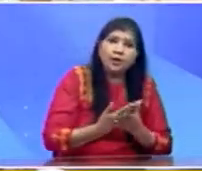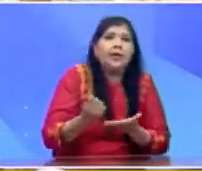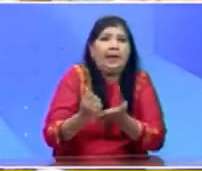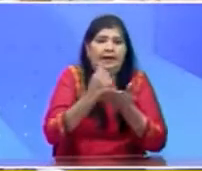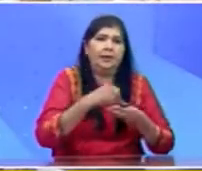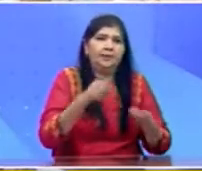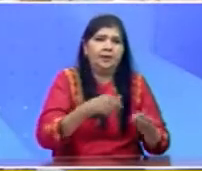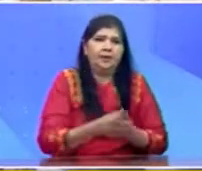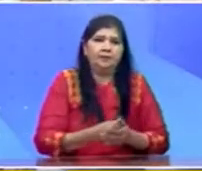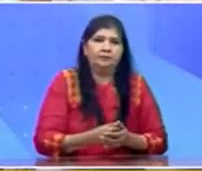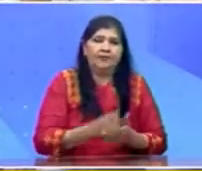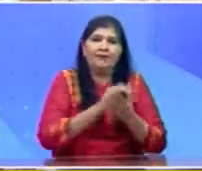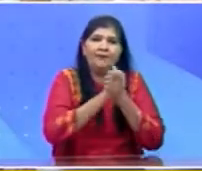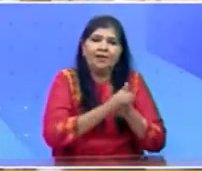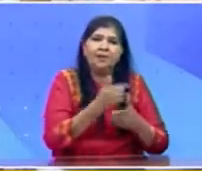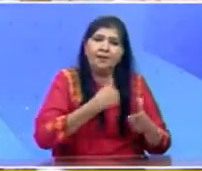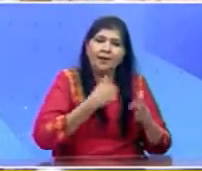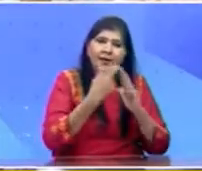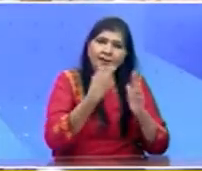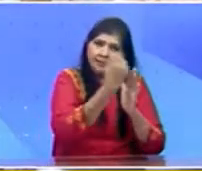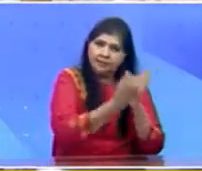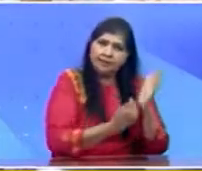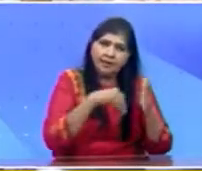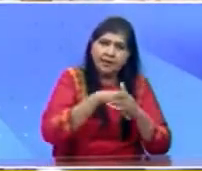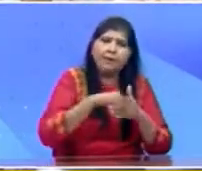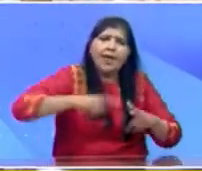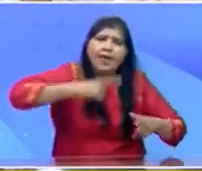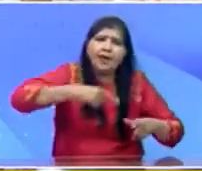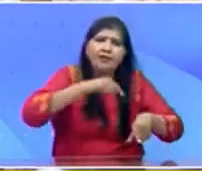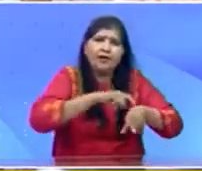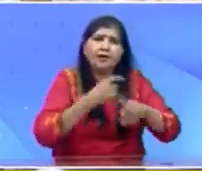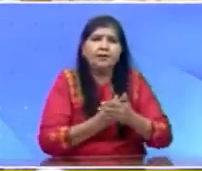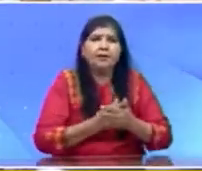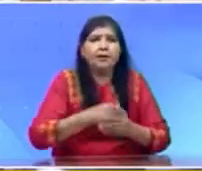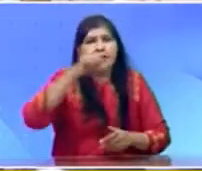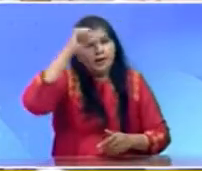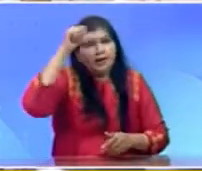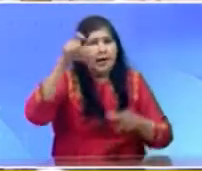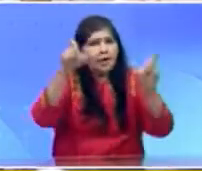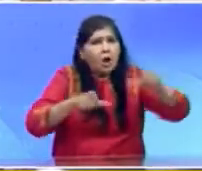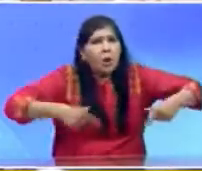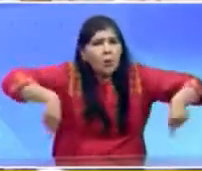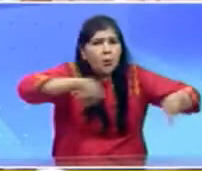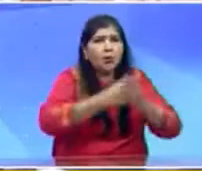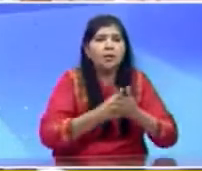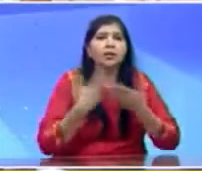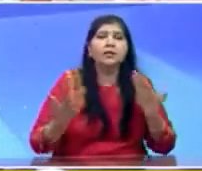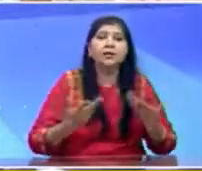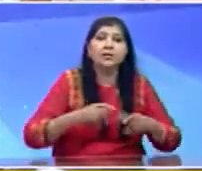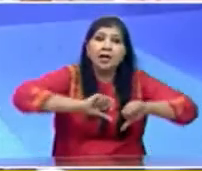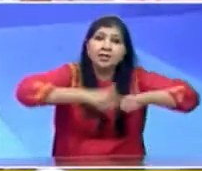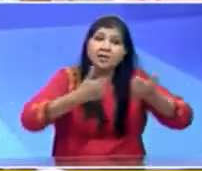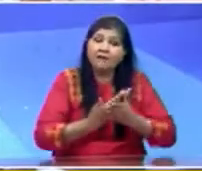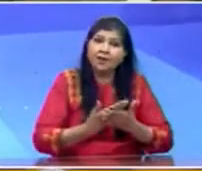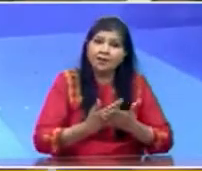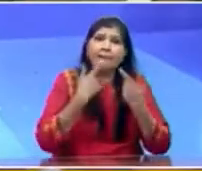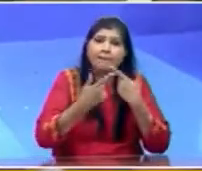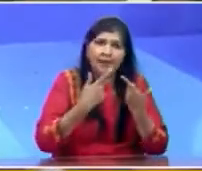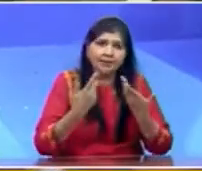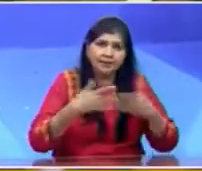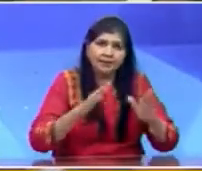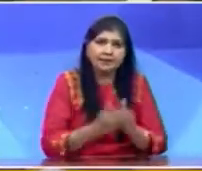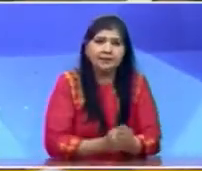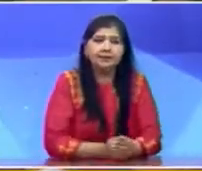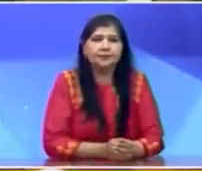बात में हम हर बार देशवासियों की ऐसी सफलताओं की चर्चा करते